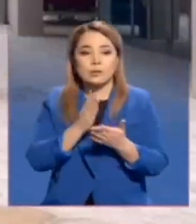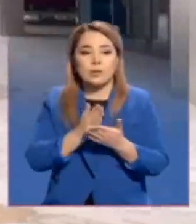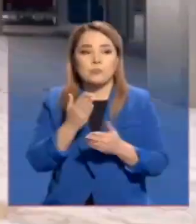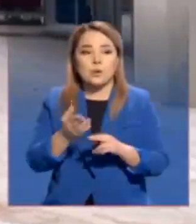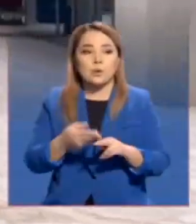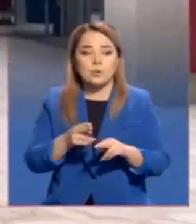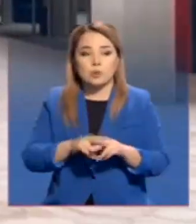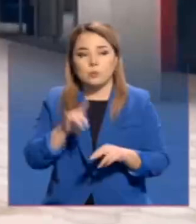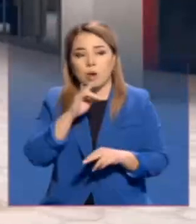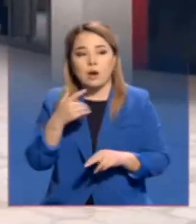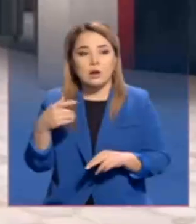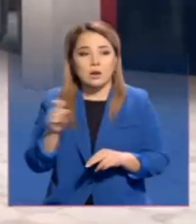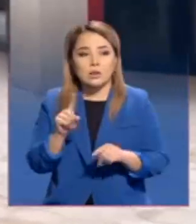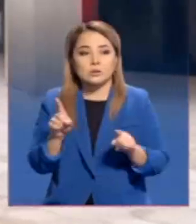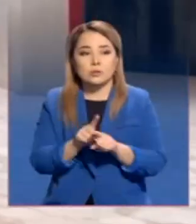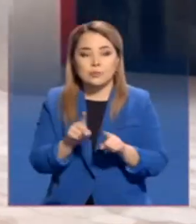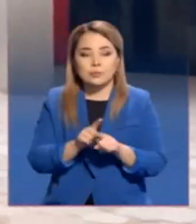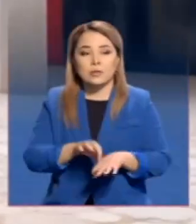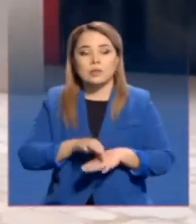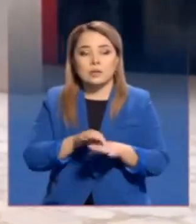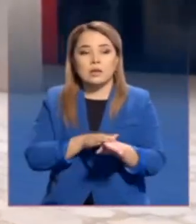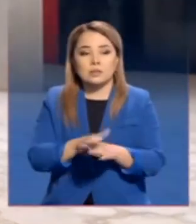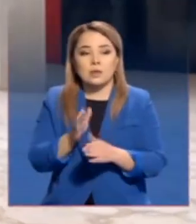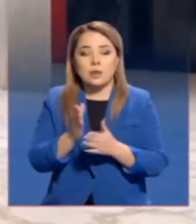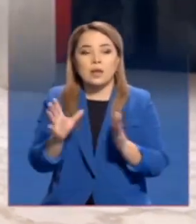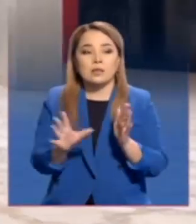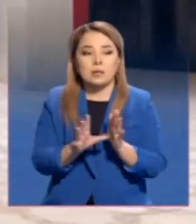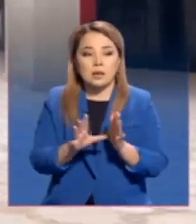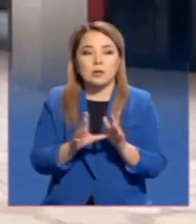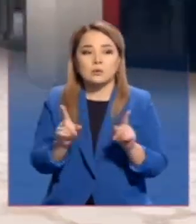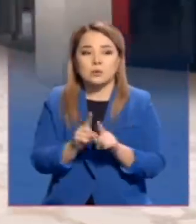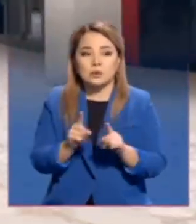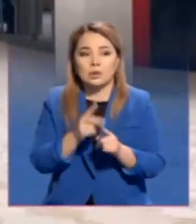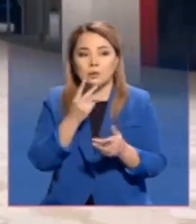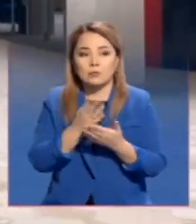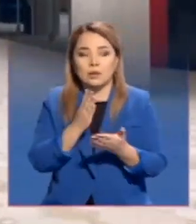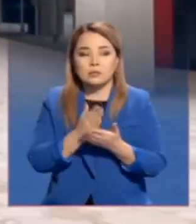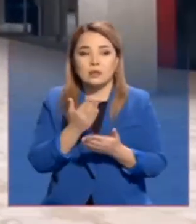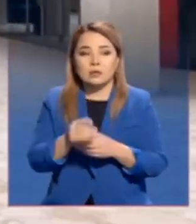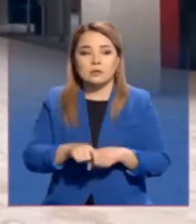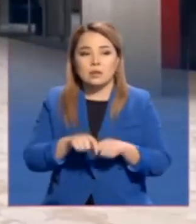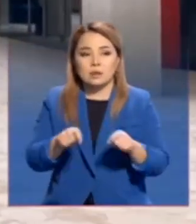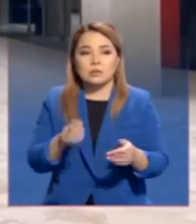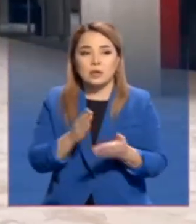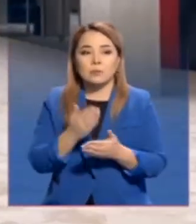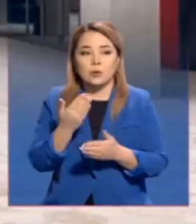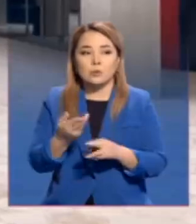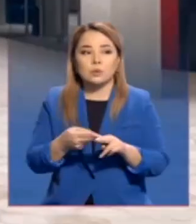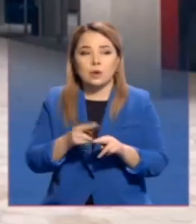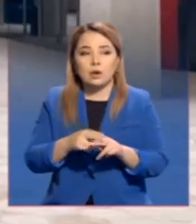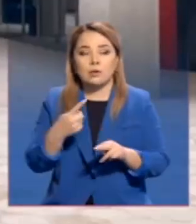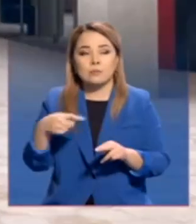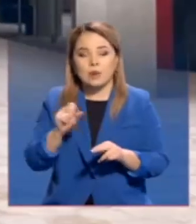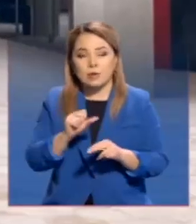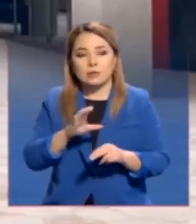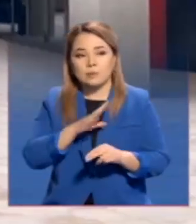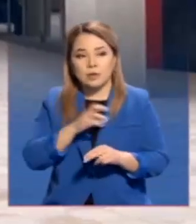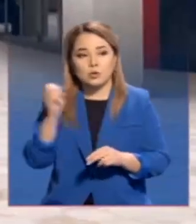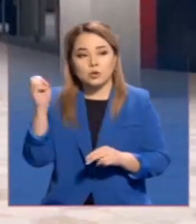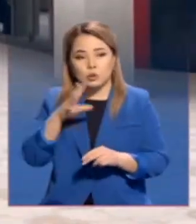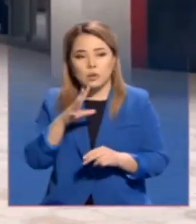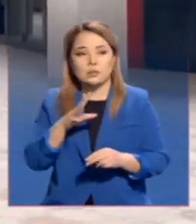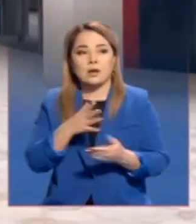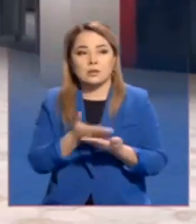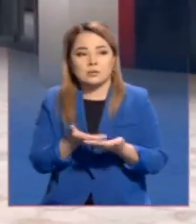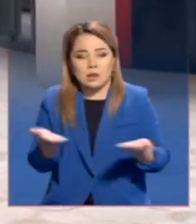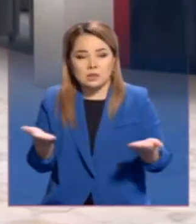Демек, мұнай, газ, көмірдің орнына мұнда энергия қуатын күн мен желден алады. Мысалы, күндіз аптап ыстықтан қорғайтын мынадай